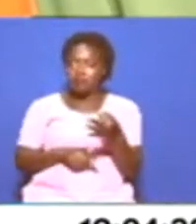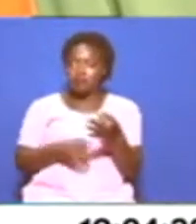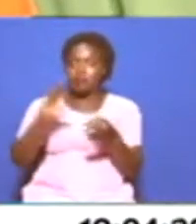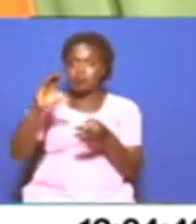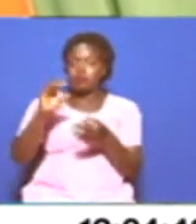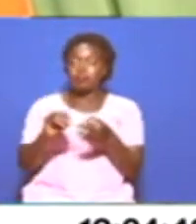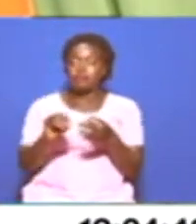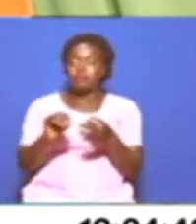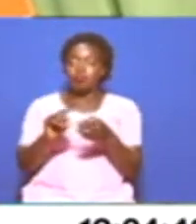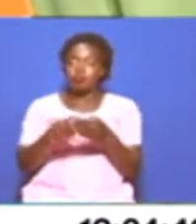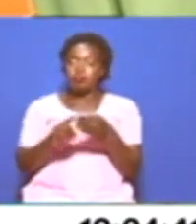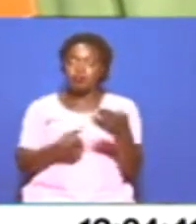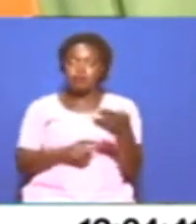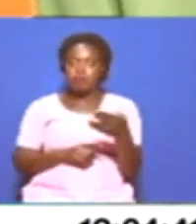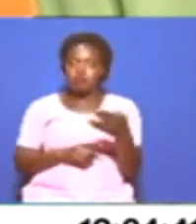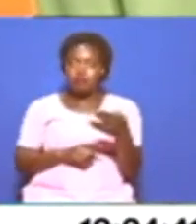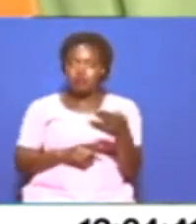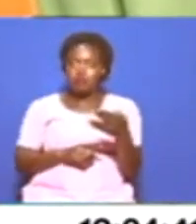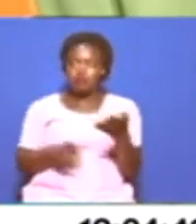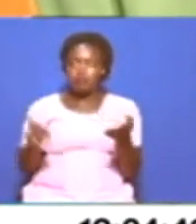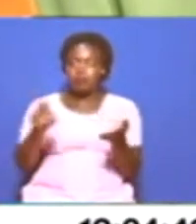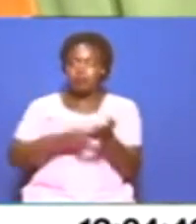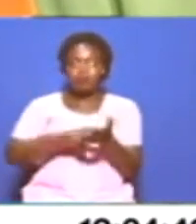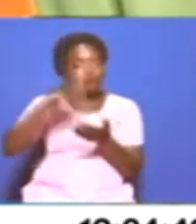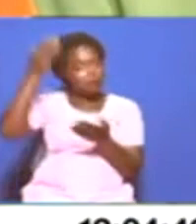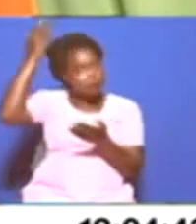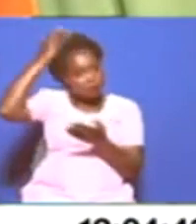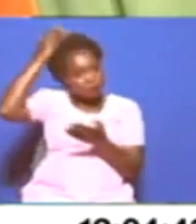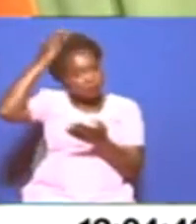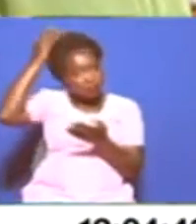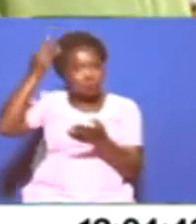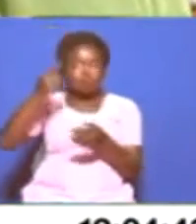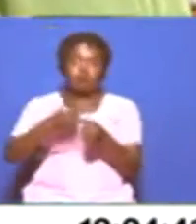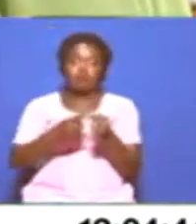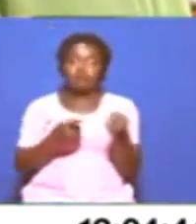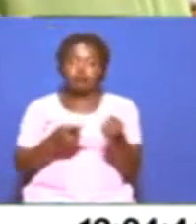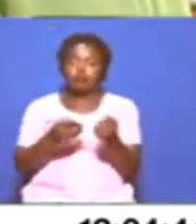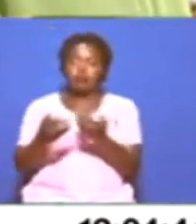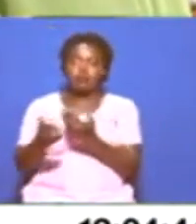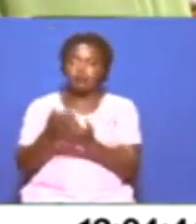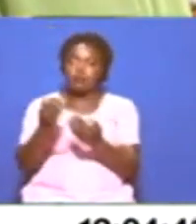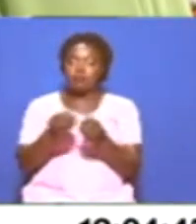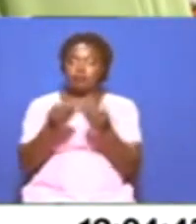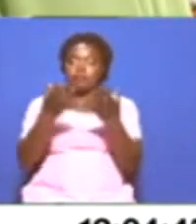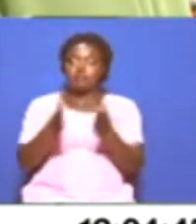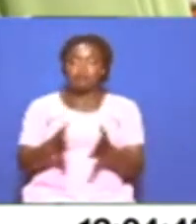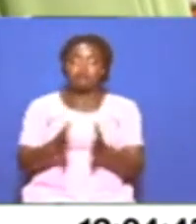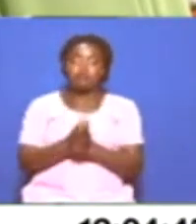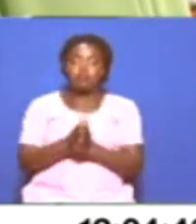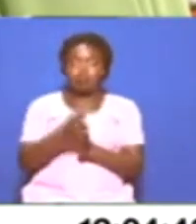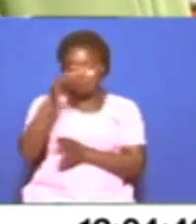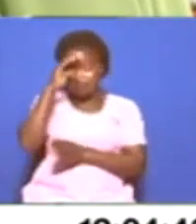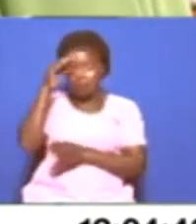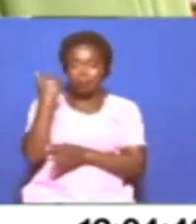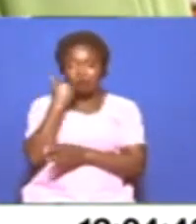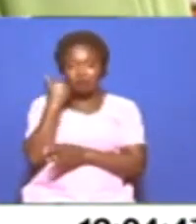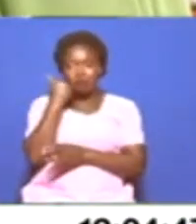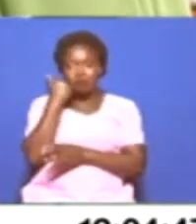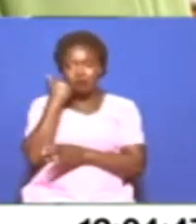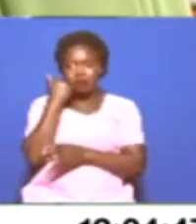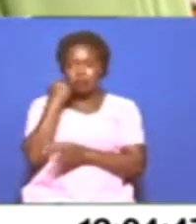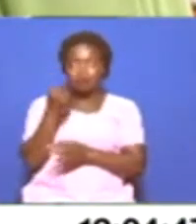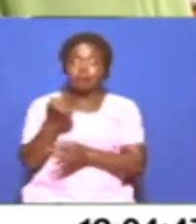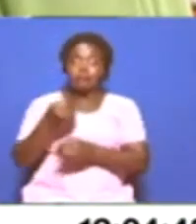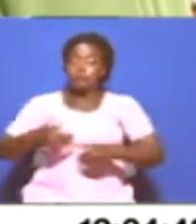officers, we have registered nurse, we have our caregivers. Hiyo pombe ni ugonjwa. Na wakati tutaita hivi vijana